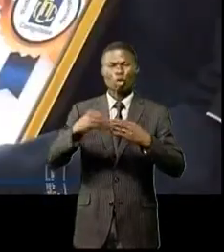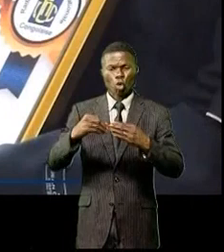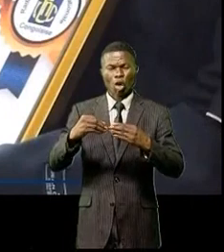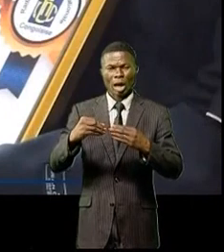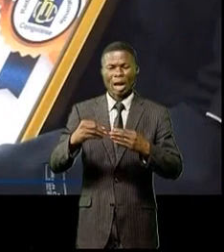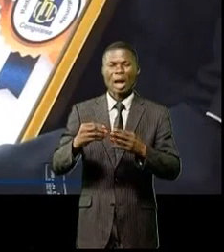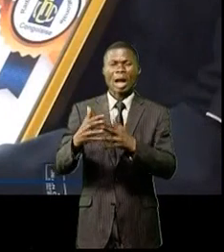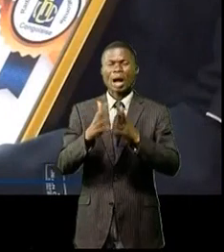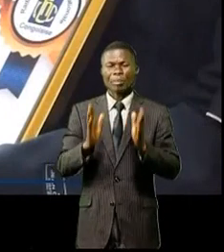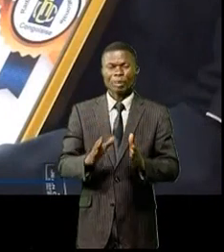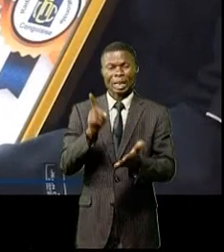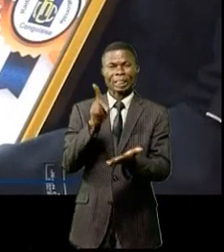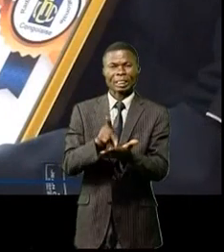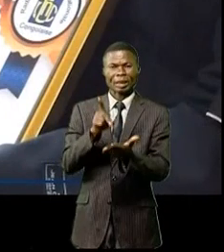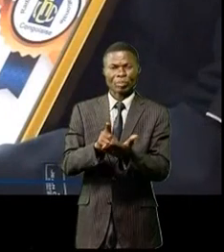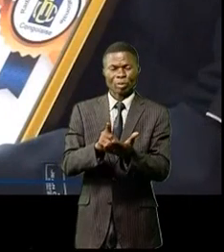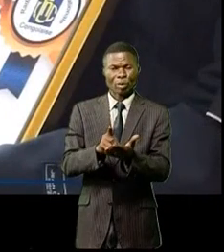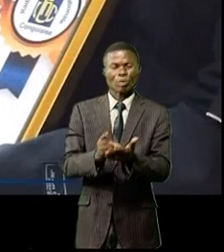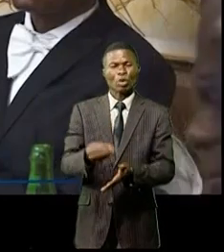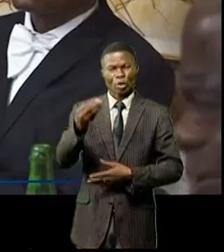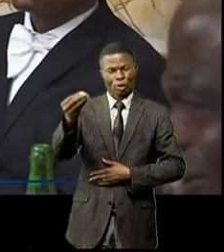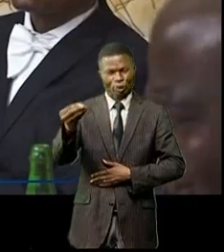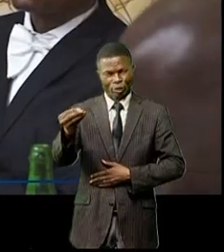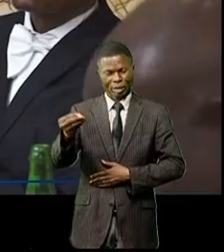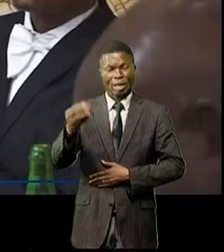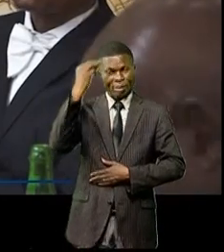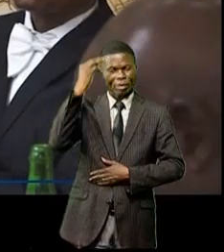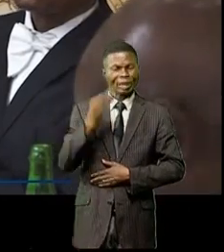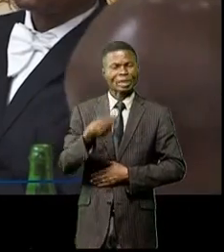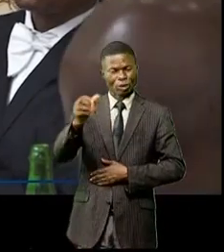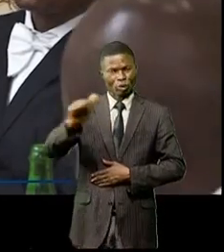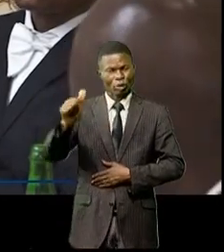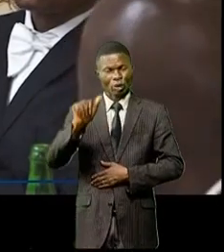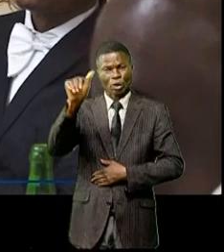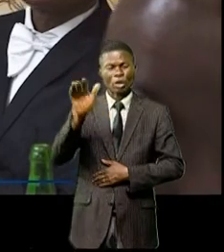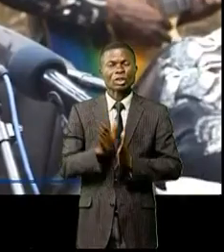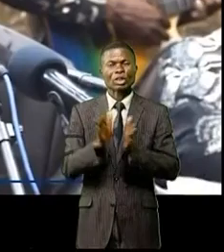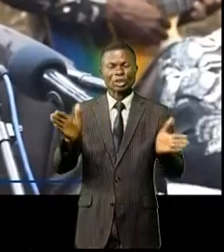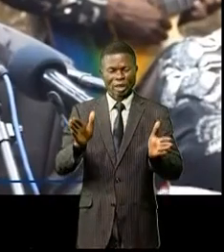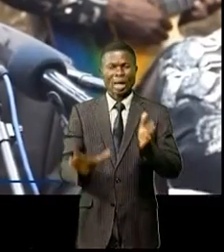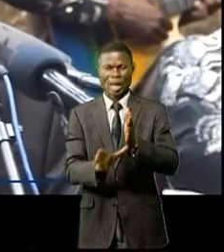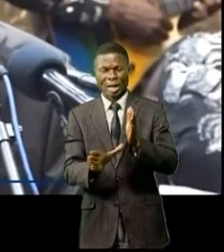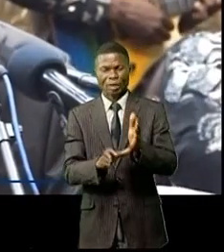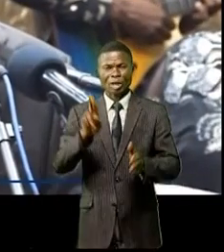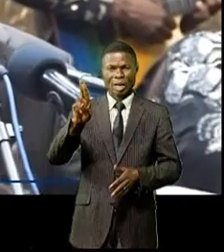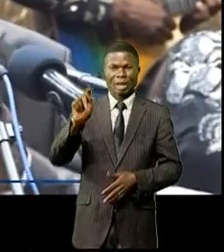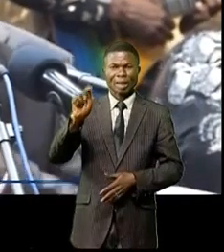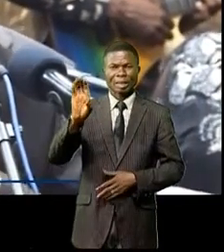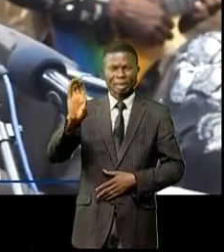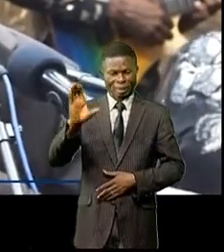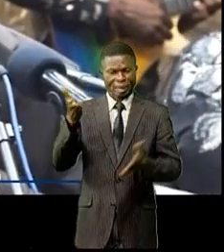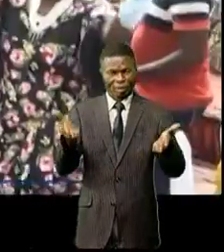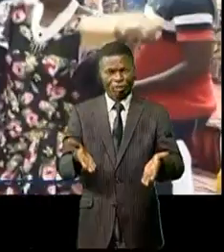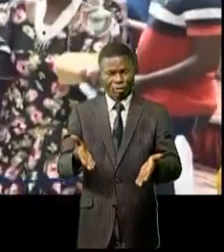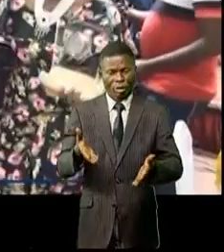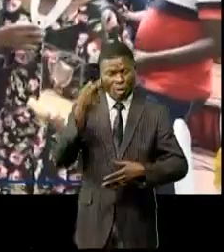un diplôme de mérite auprès du ministre Muyaya, en présence des directeurs généraux intérimaires de la RTNC. Que des larmes pour